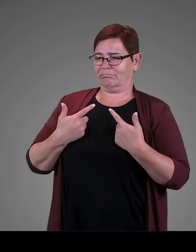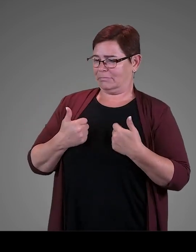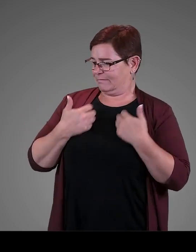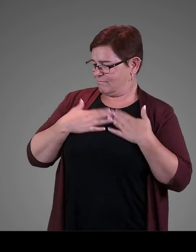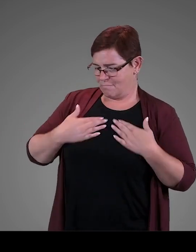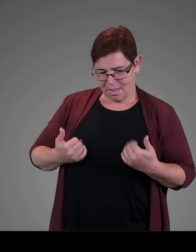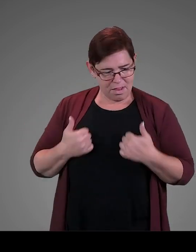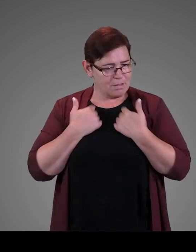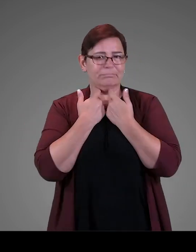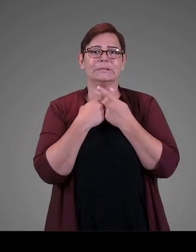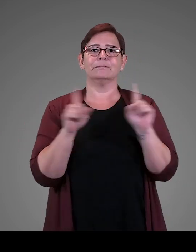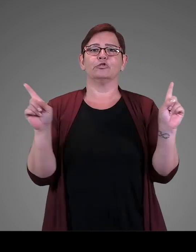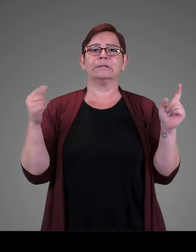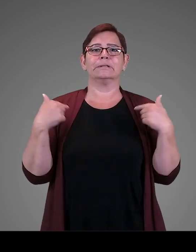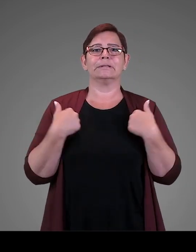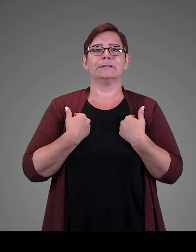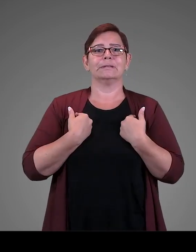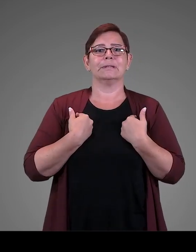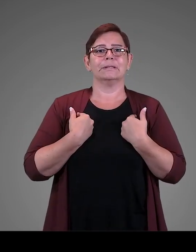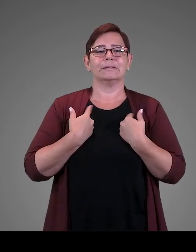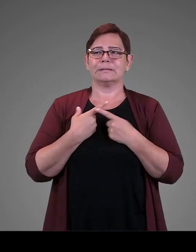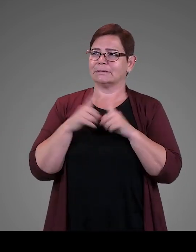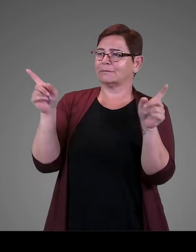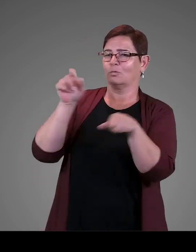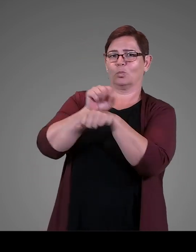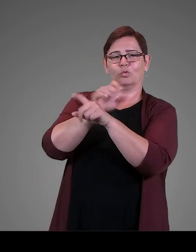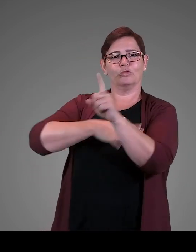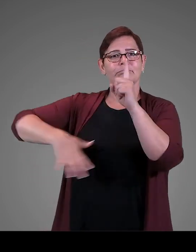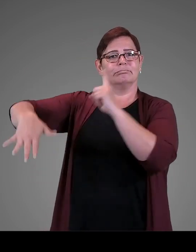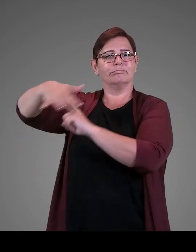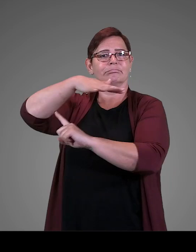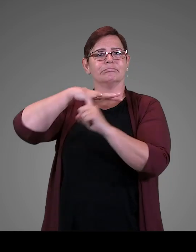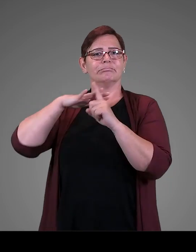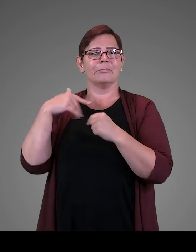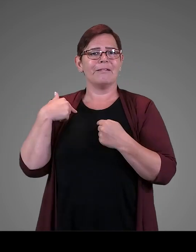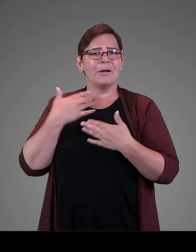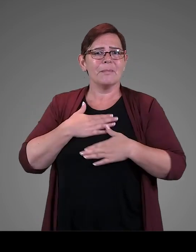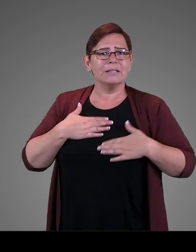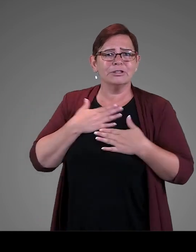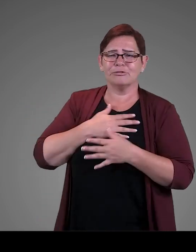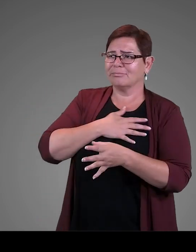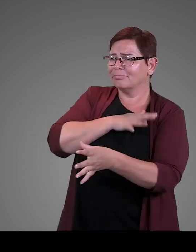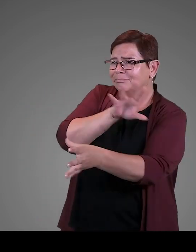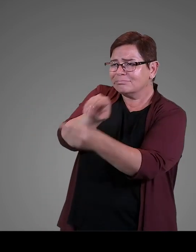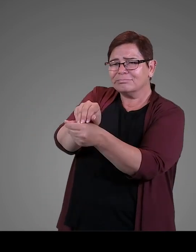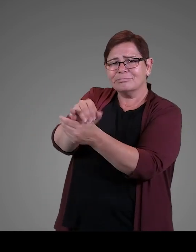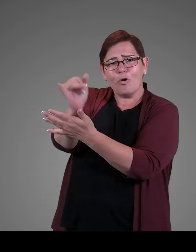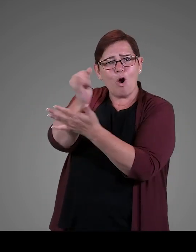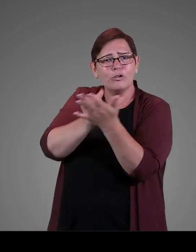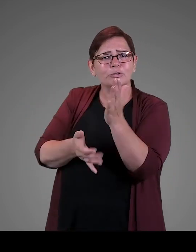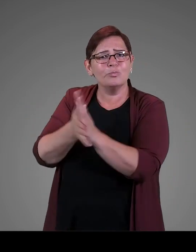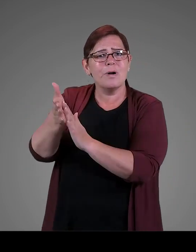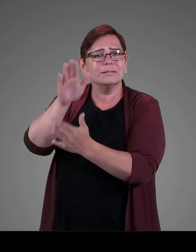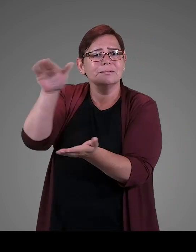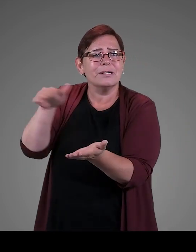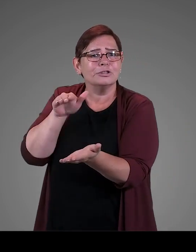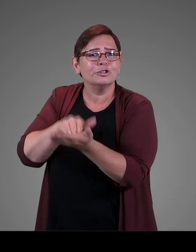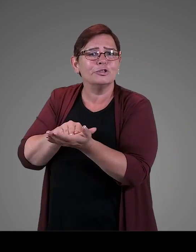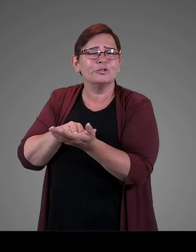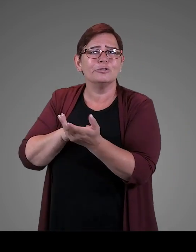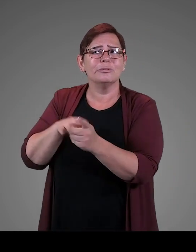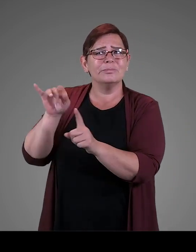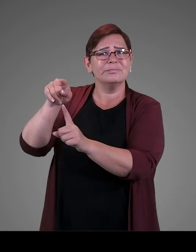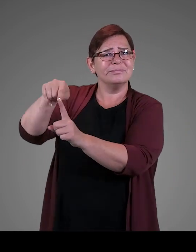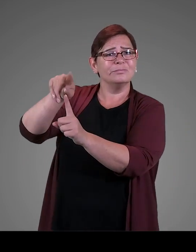de vivre ma vie peut-être autrement, dans un autre contexte de travail. J'ai